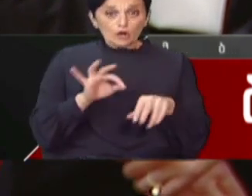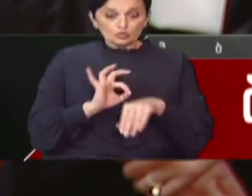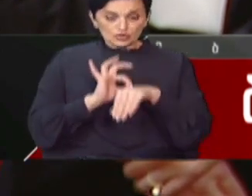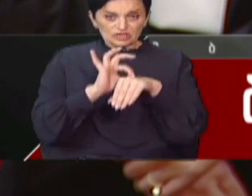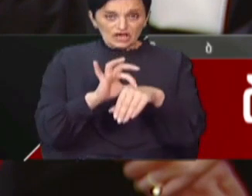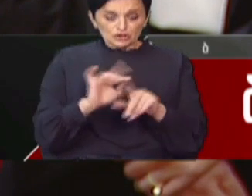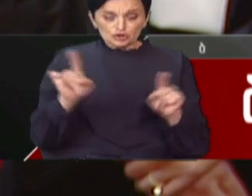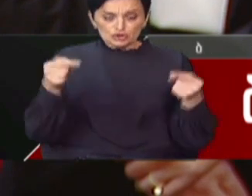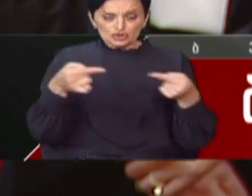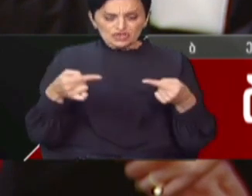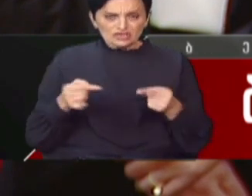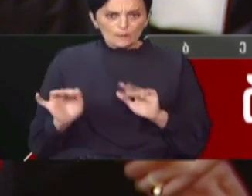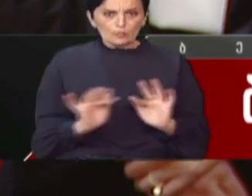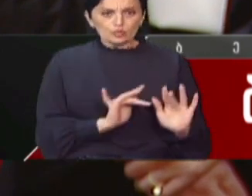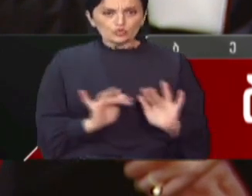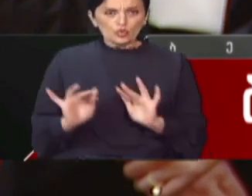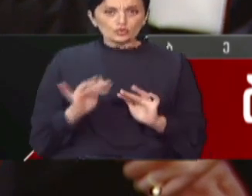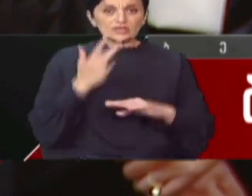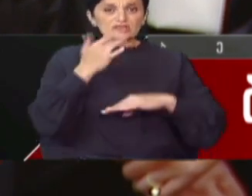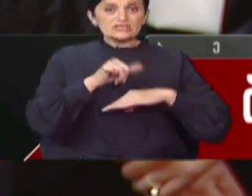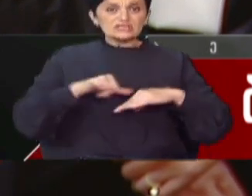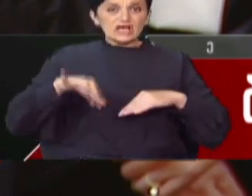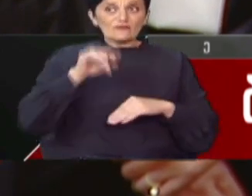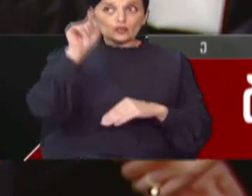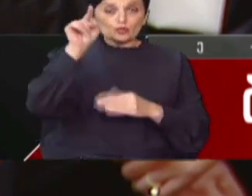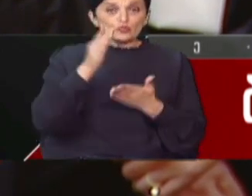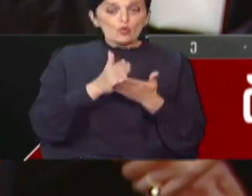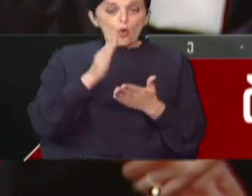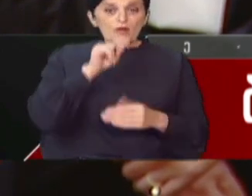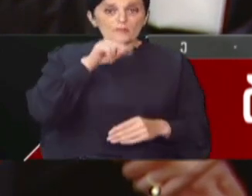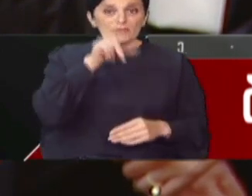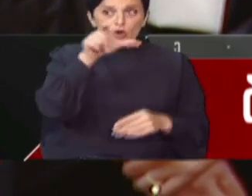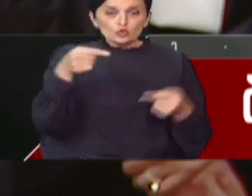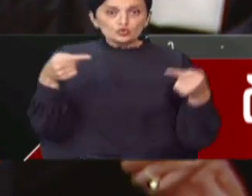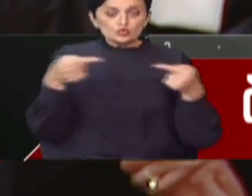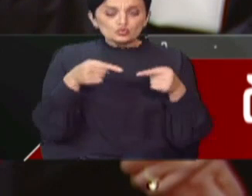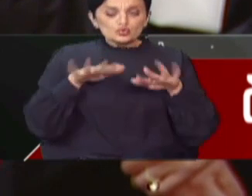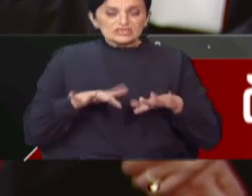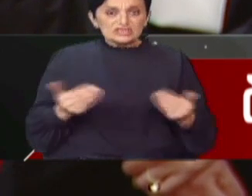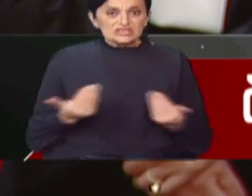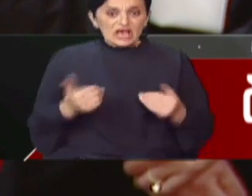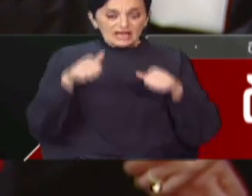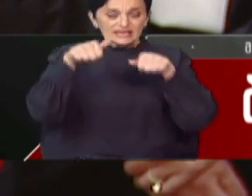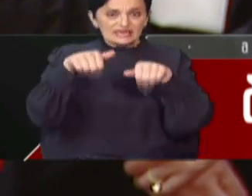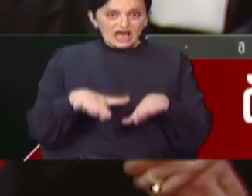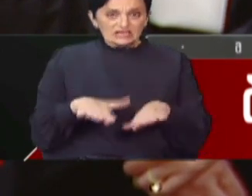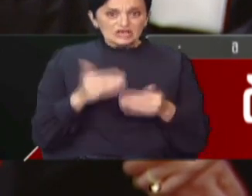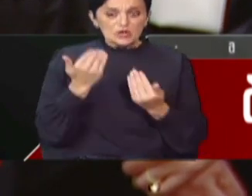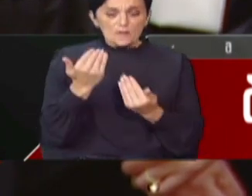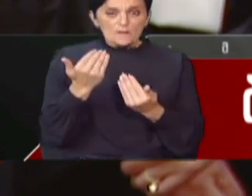ტარდება შესაბამისი პროცედურები საზღვარგარეთ მყოფი ბრალდებულების ზუსტი ადგილსამყოფელის დადგენისა და